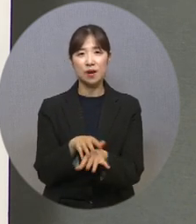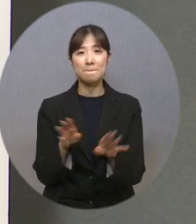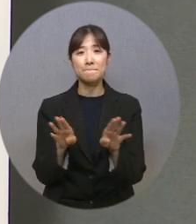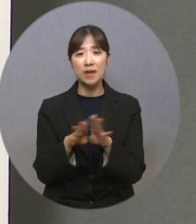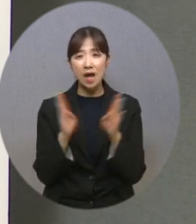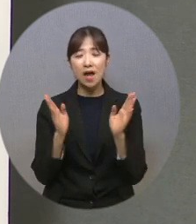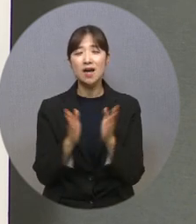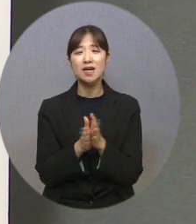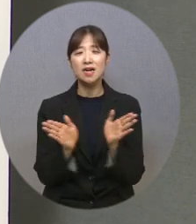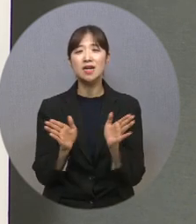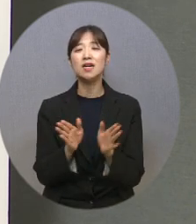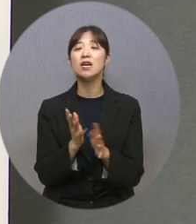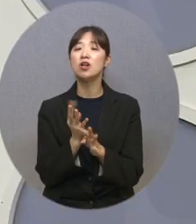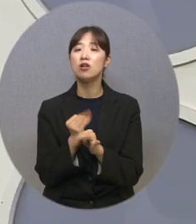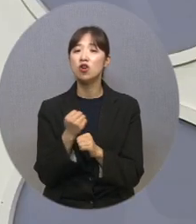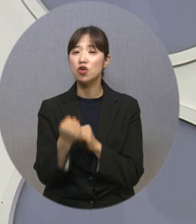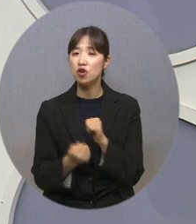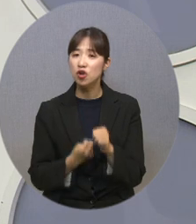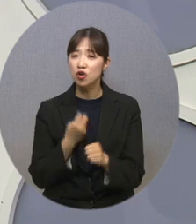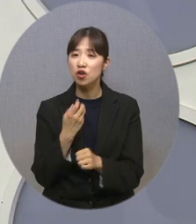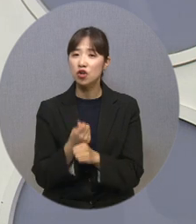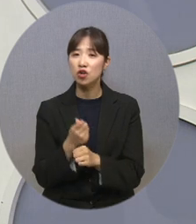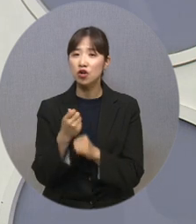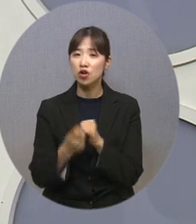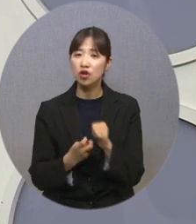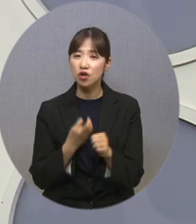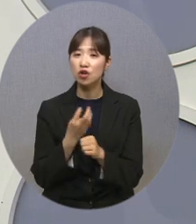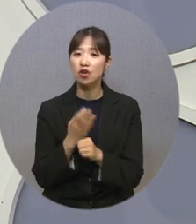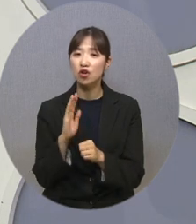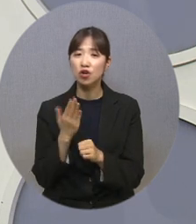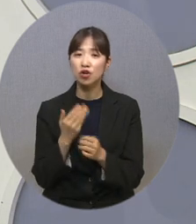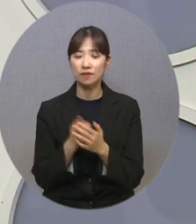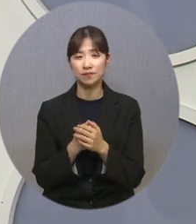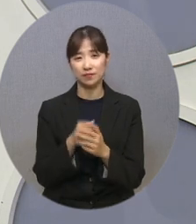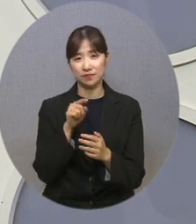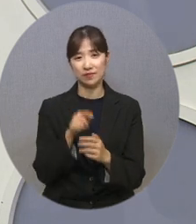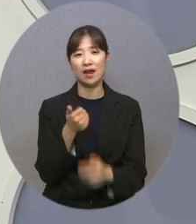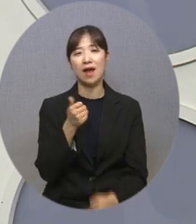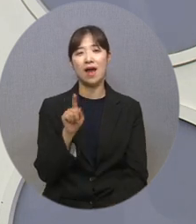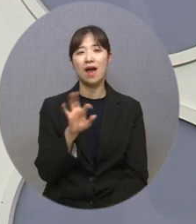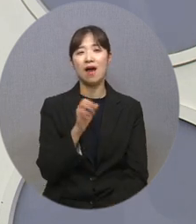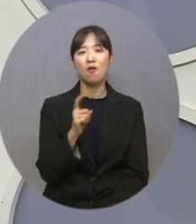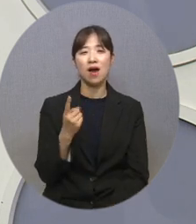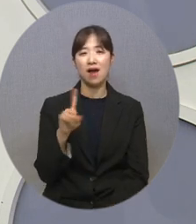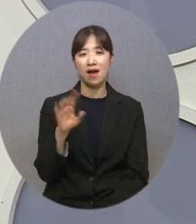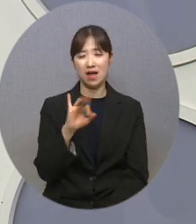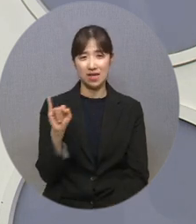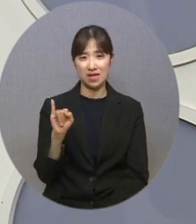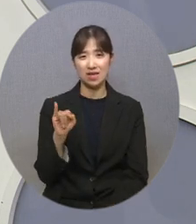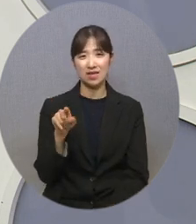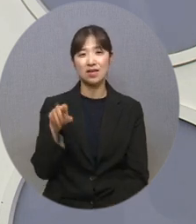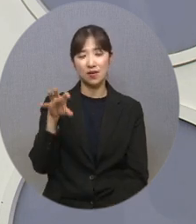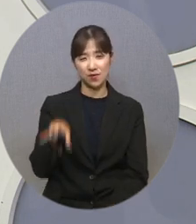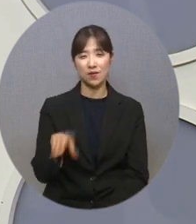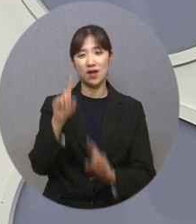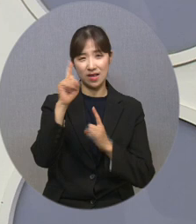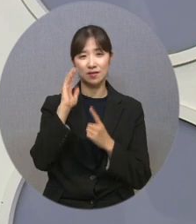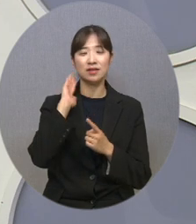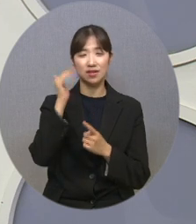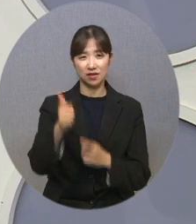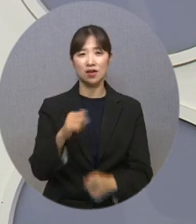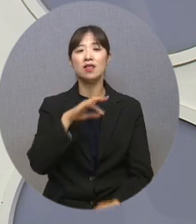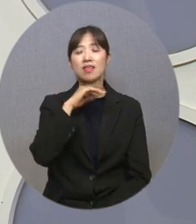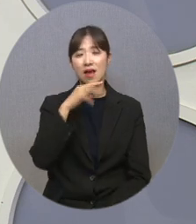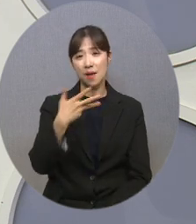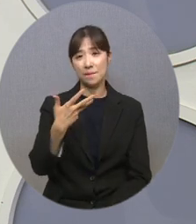구성된 지가 몇 년이나 됐죠? 그건 저 하와이에서 호놀룰루에서 이승만 대통령이 그